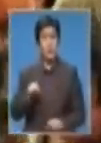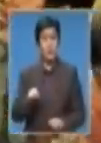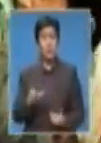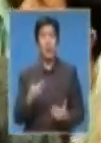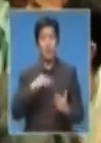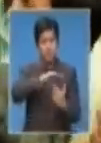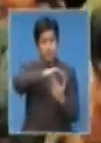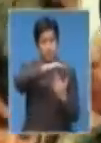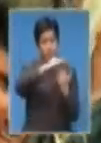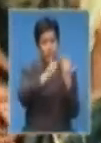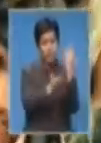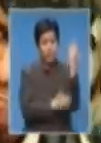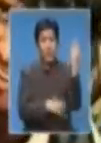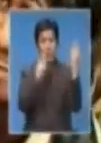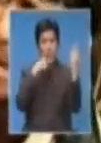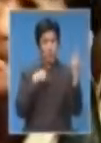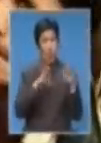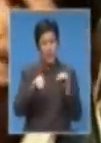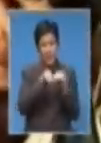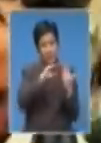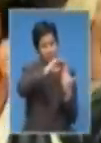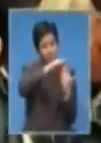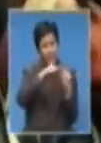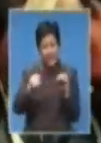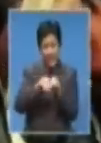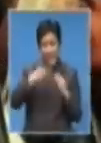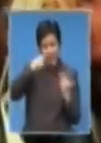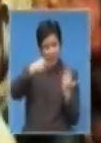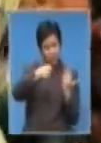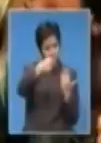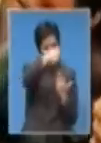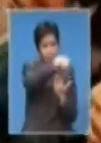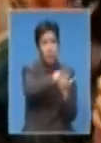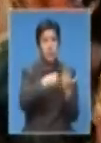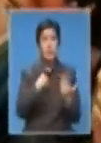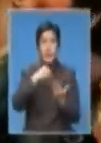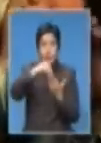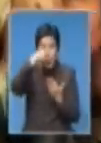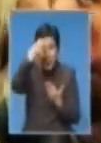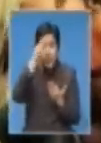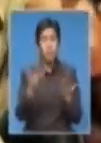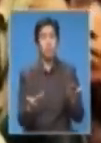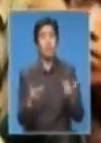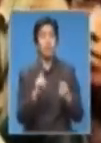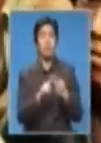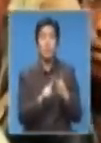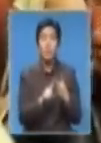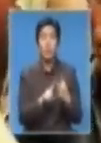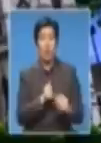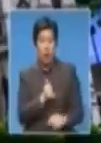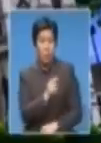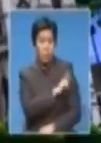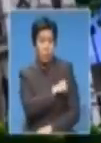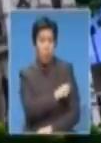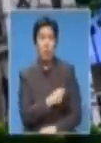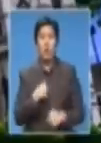จากประเทศรอบบ้านเราก็มีประชาชนอยู่ใกล้กับเขตแดนไทยเพราะฉะนั้นการศึกษาเล่าเรียนการเข้าโรงพยาบาล